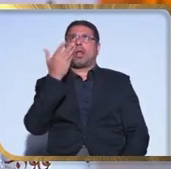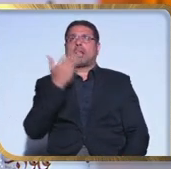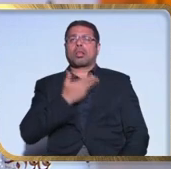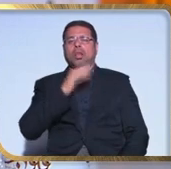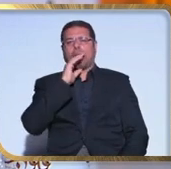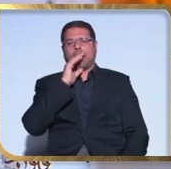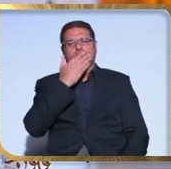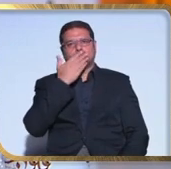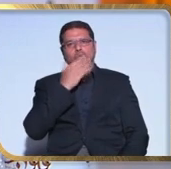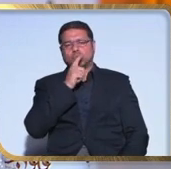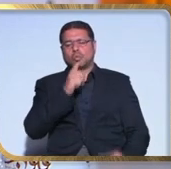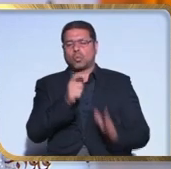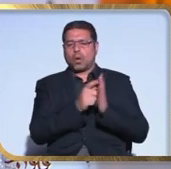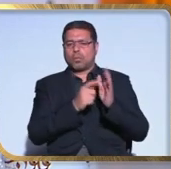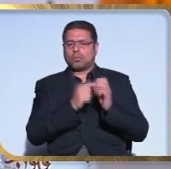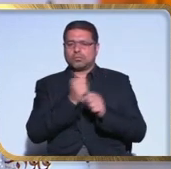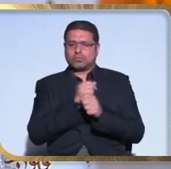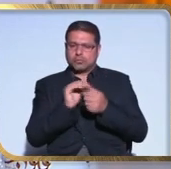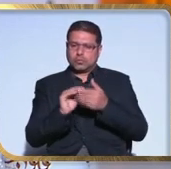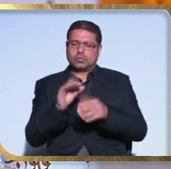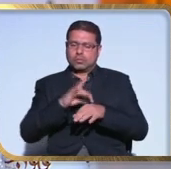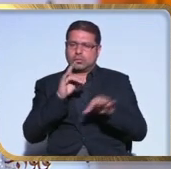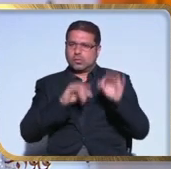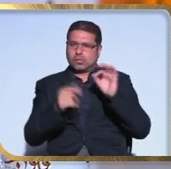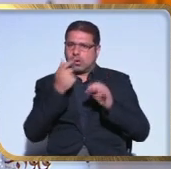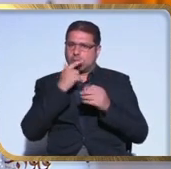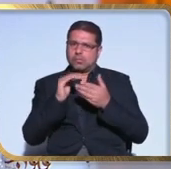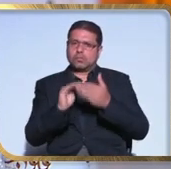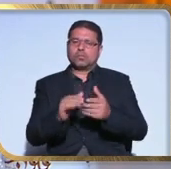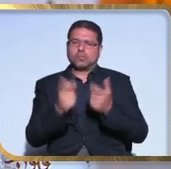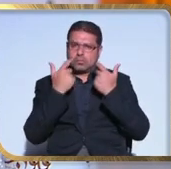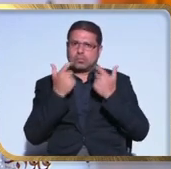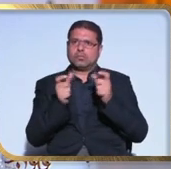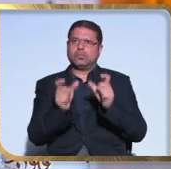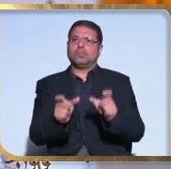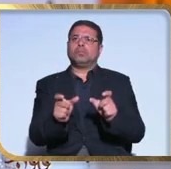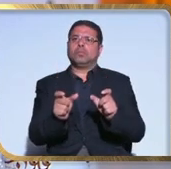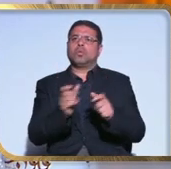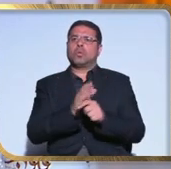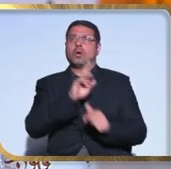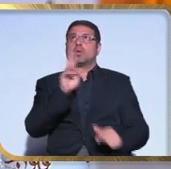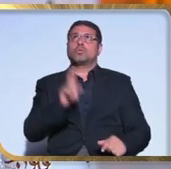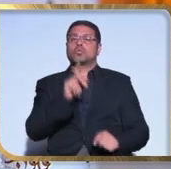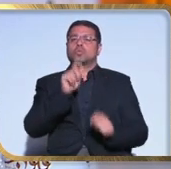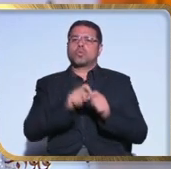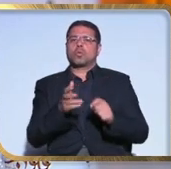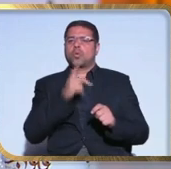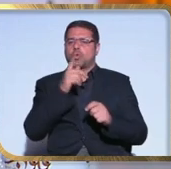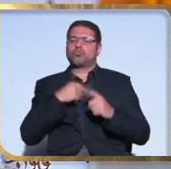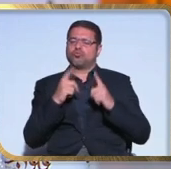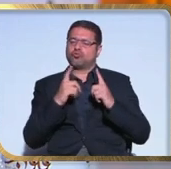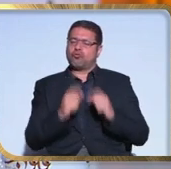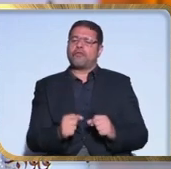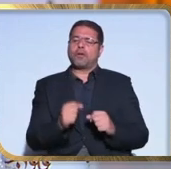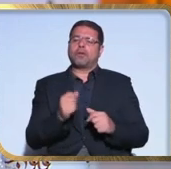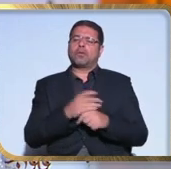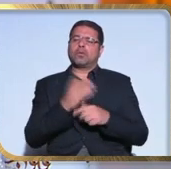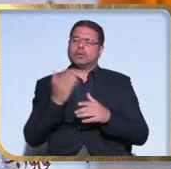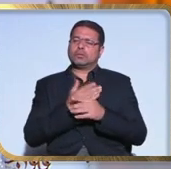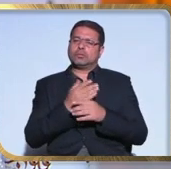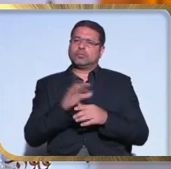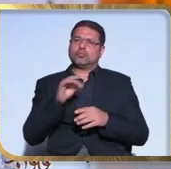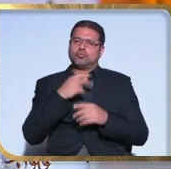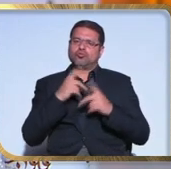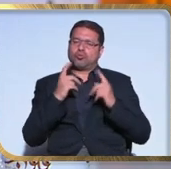الله اياه ونقوم بواجب التمريض والعلاج وما شابه ذلك نسال الله سبحانه وتعالى انه يتم لها الشفاء وناخذ باسباب